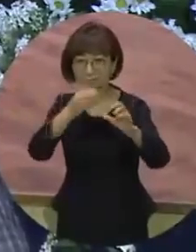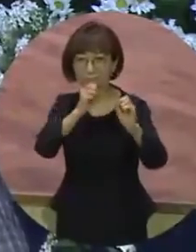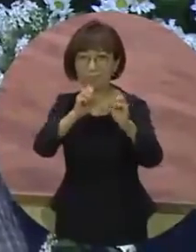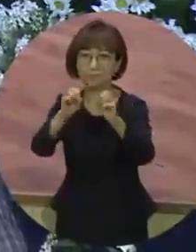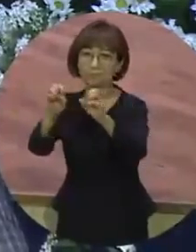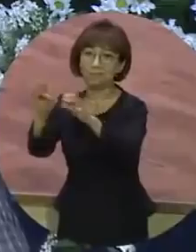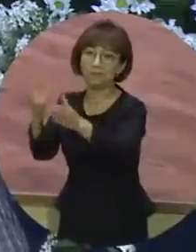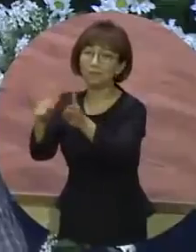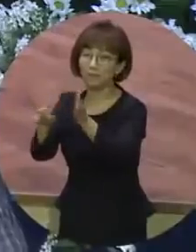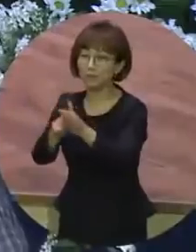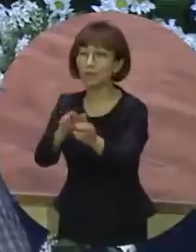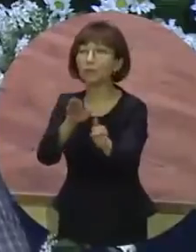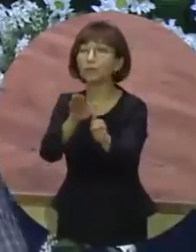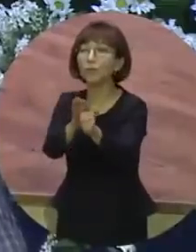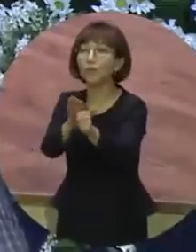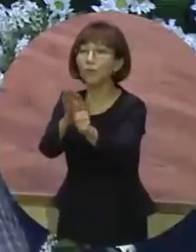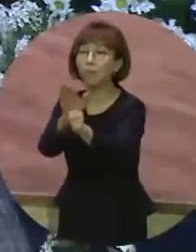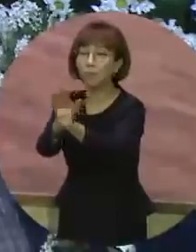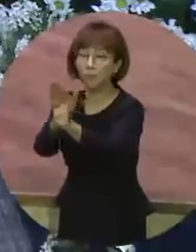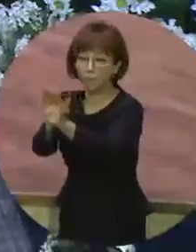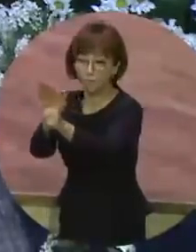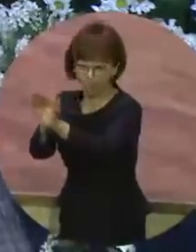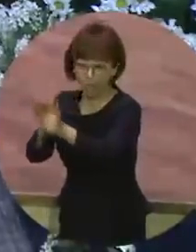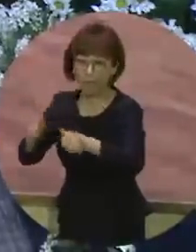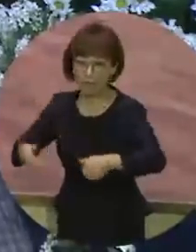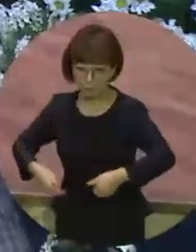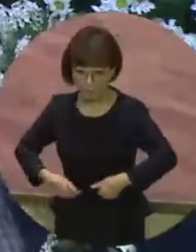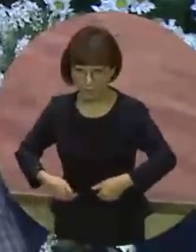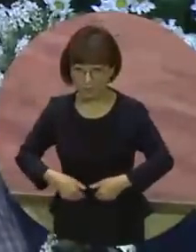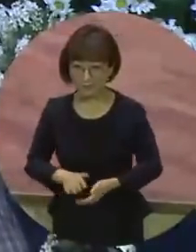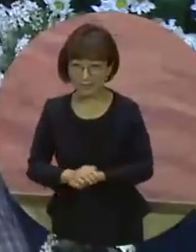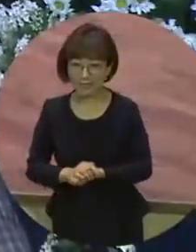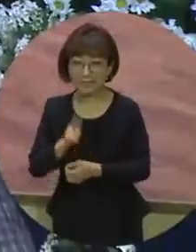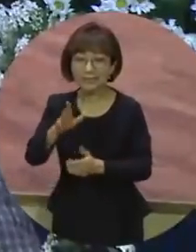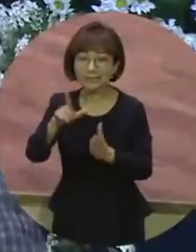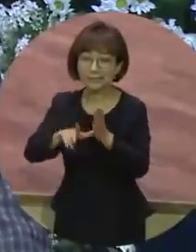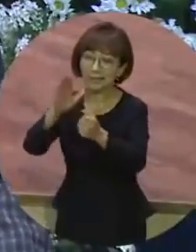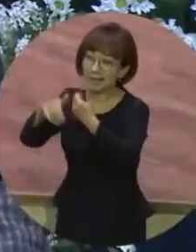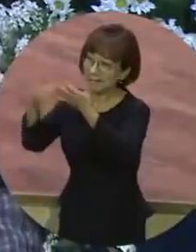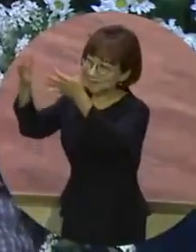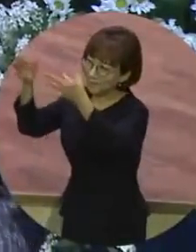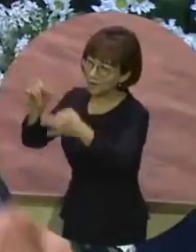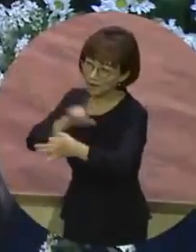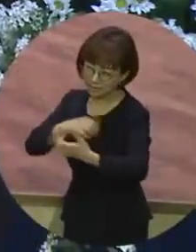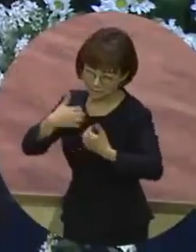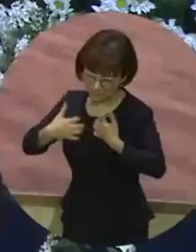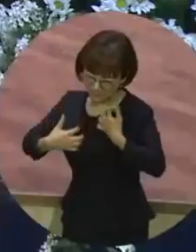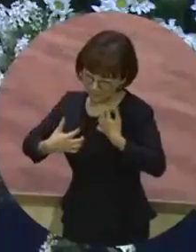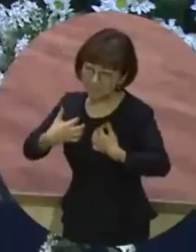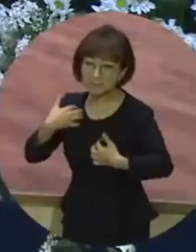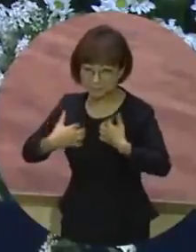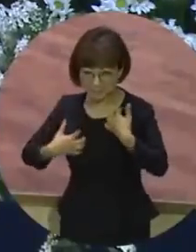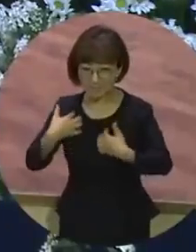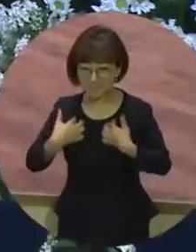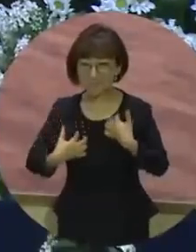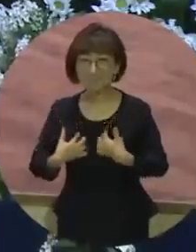수 있도록 도와주는 것이 하나님 가장 기뻐하시는 예원교회의 사명이다. 그 날이 올 줄로